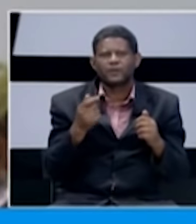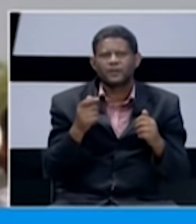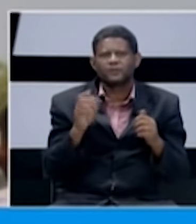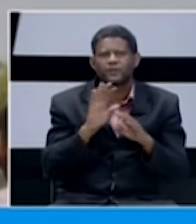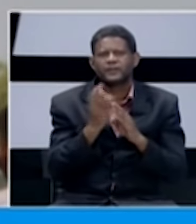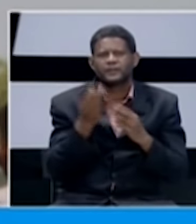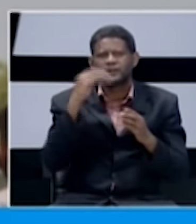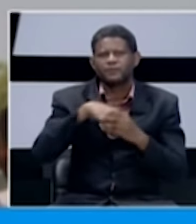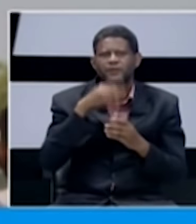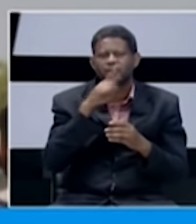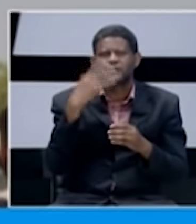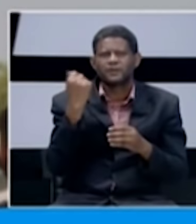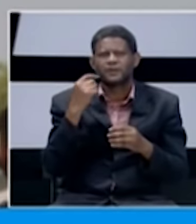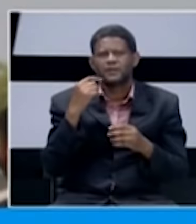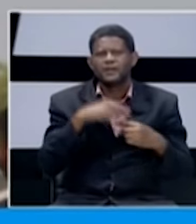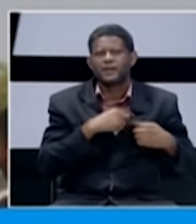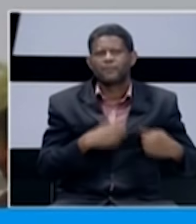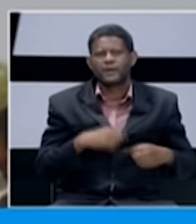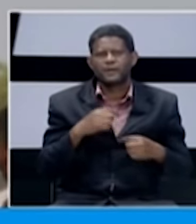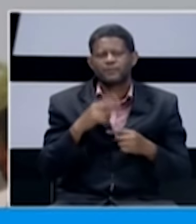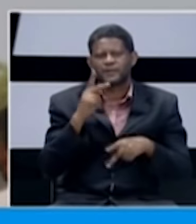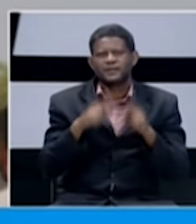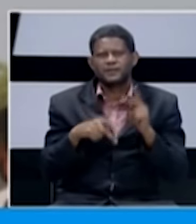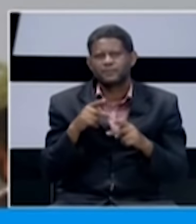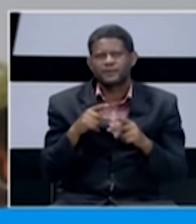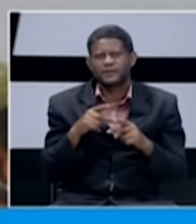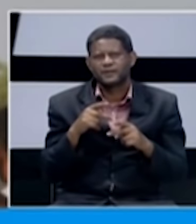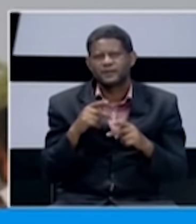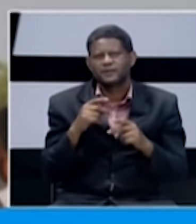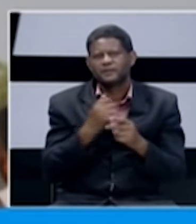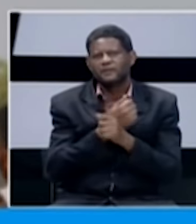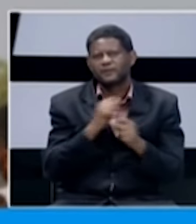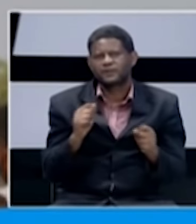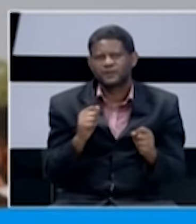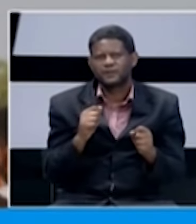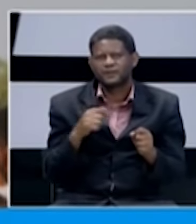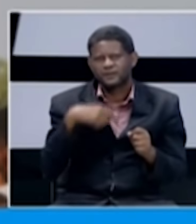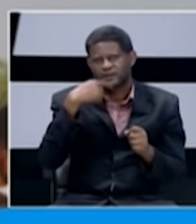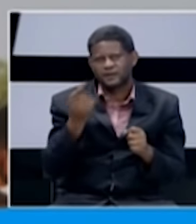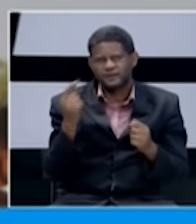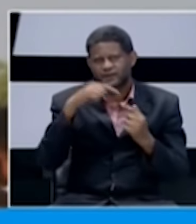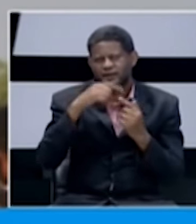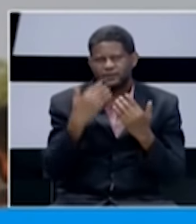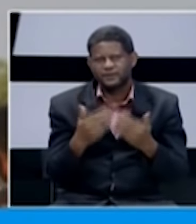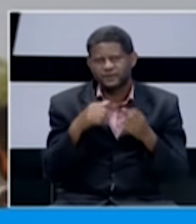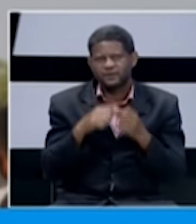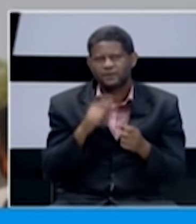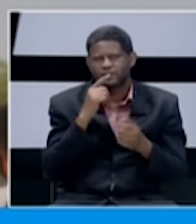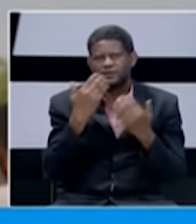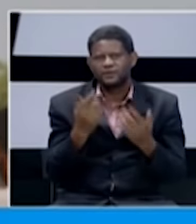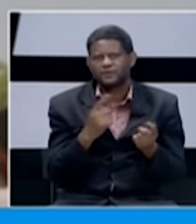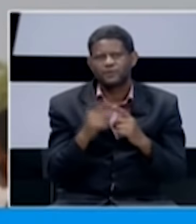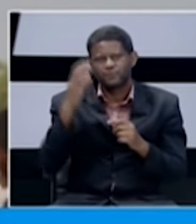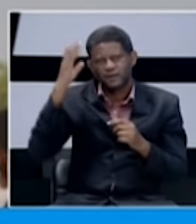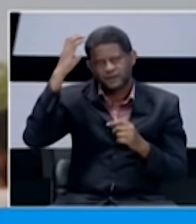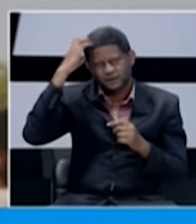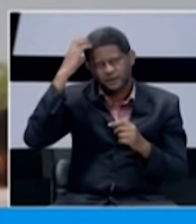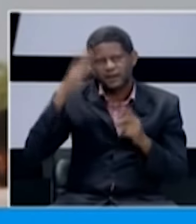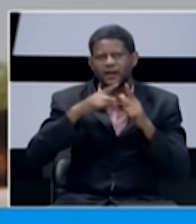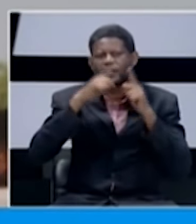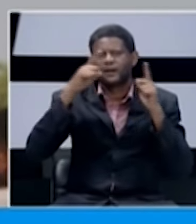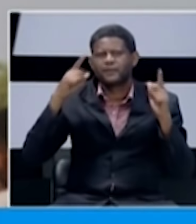هزبي تلبام هزبي بحقا ميمالكو عسرات فاتحلنا داولس كحجي سانحي خلط عمد حجون من قستي عوي